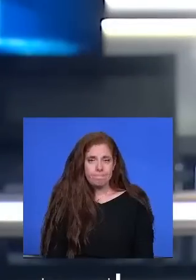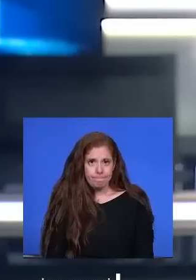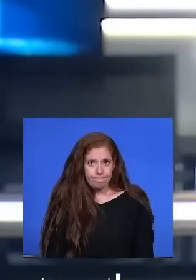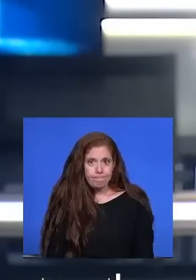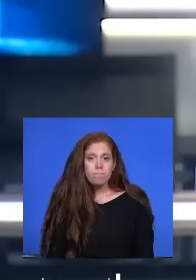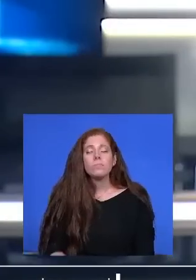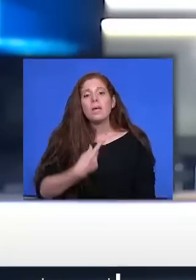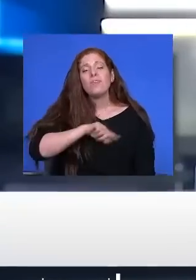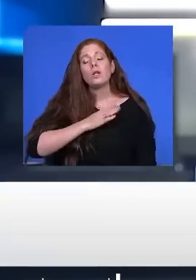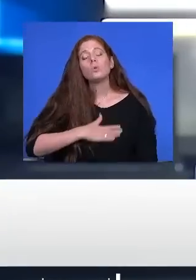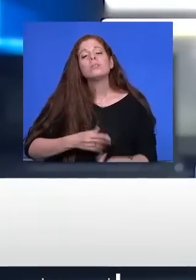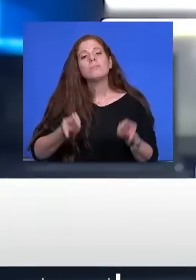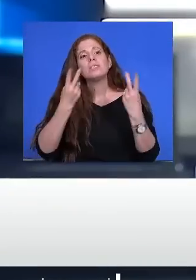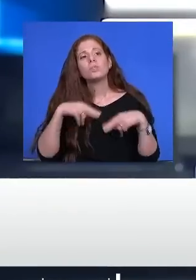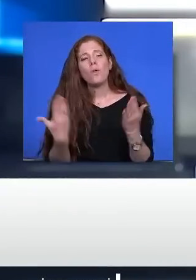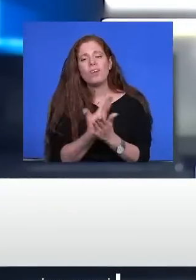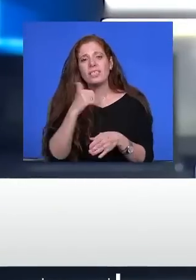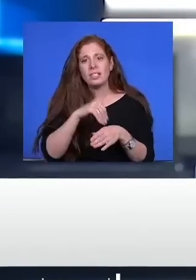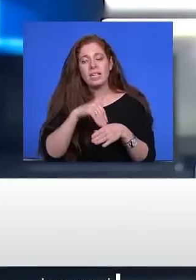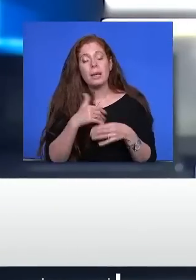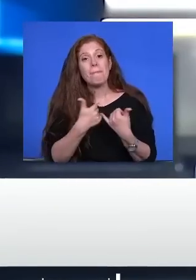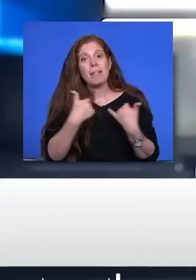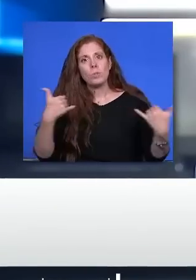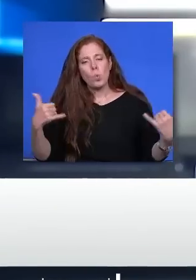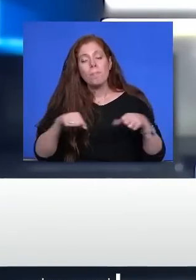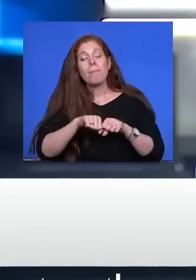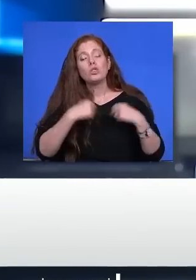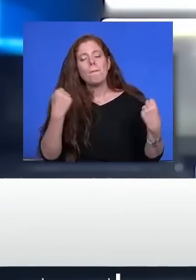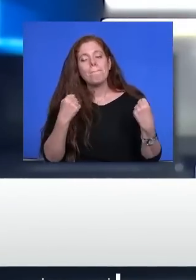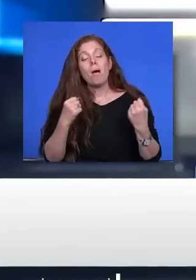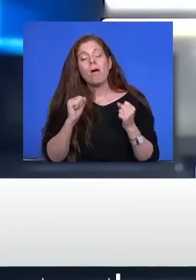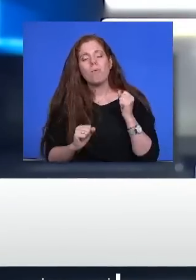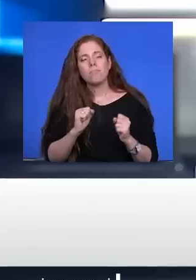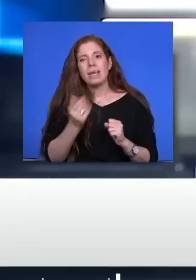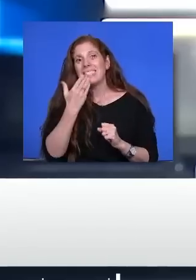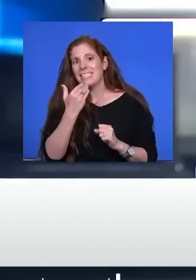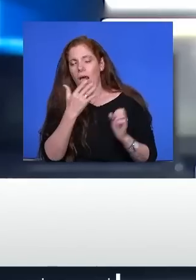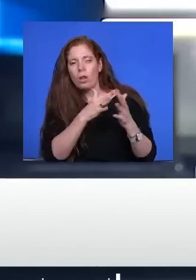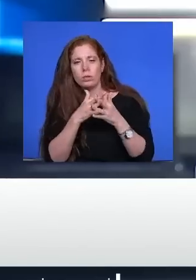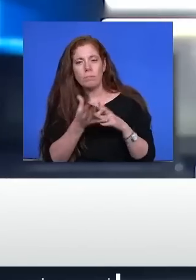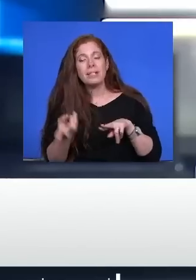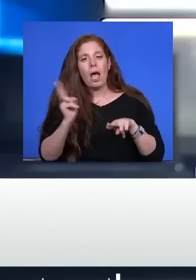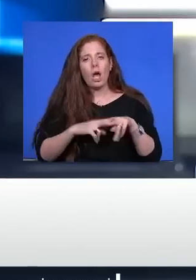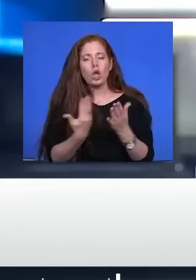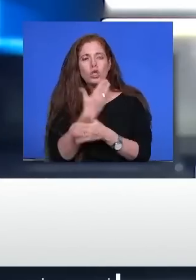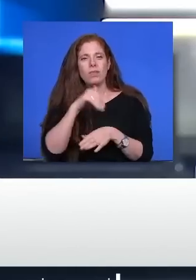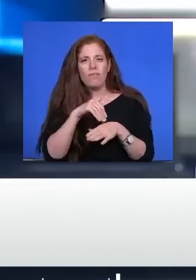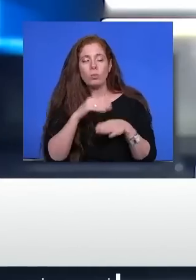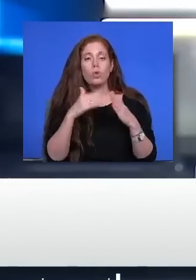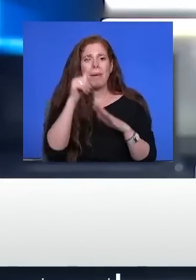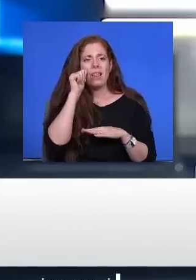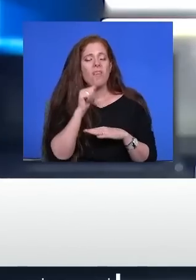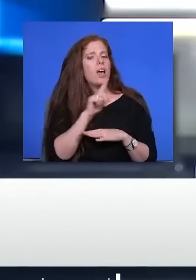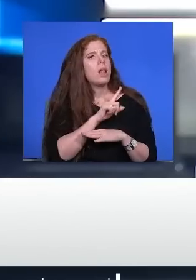ואנחנו רוצים לחזור עכשיו ולהתעדכן בהתפתחויות במשבר החריף בין ישראל לארצות הברית, אחרי שדיווחנו שהבית הלבן לא מרכך